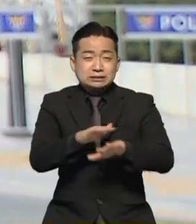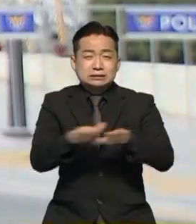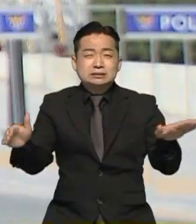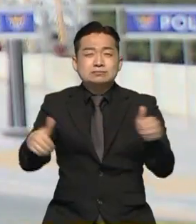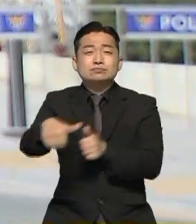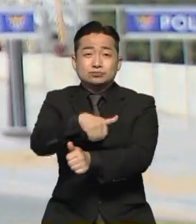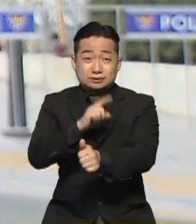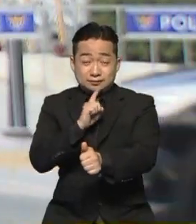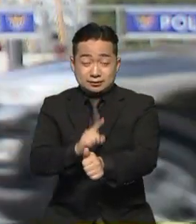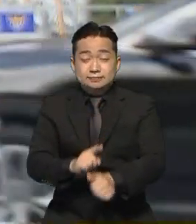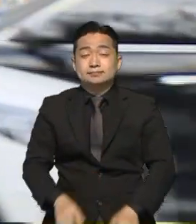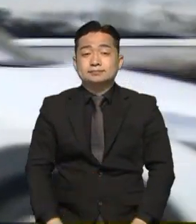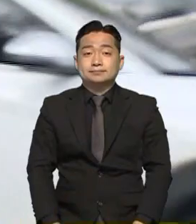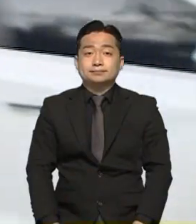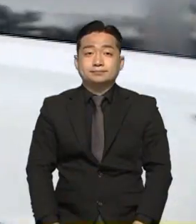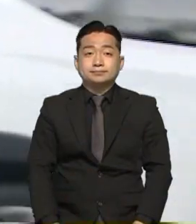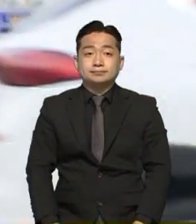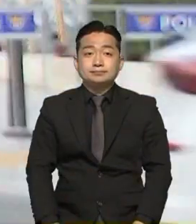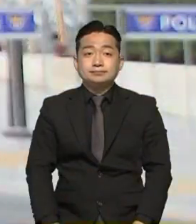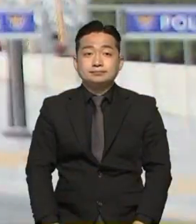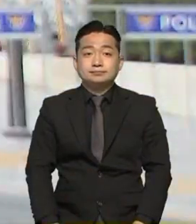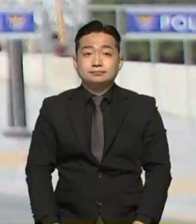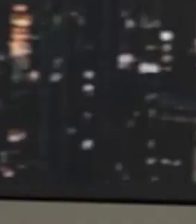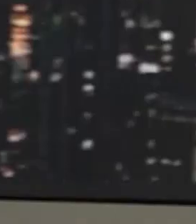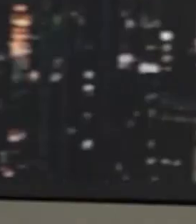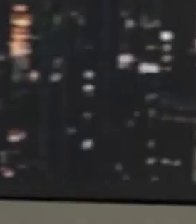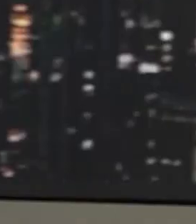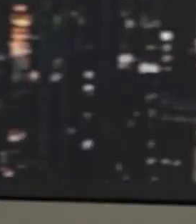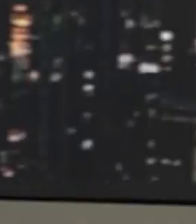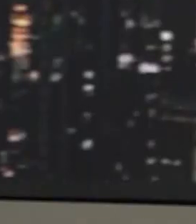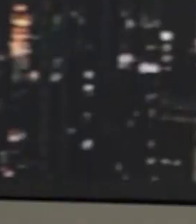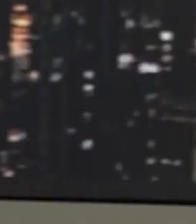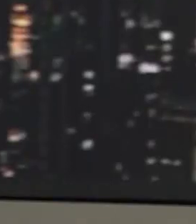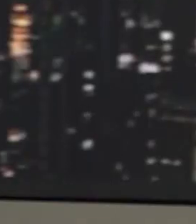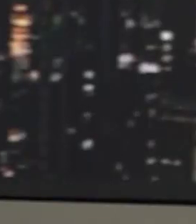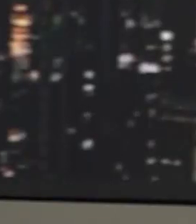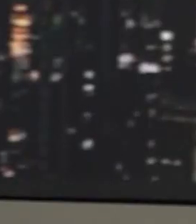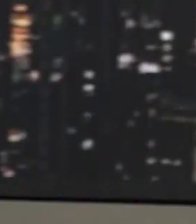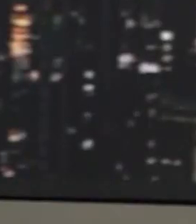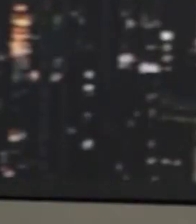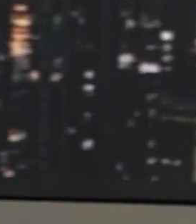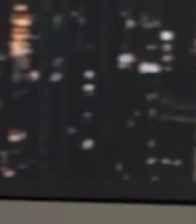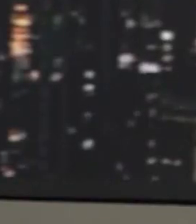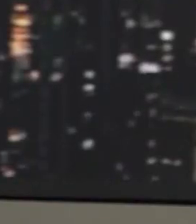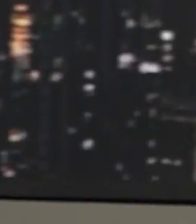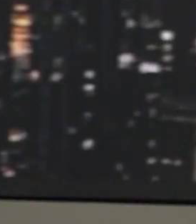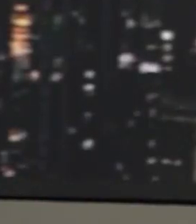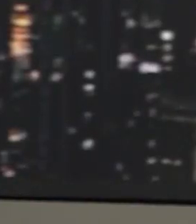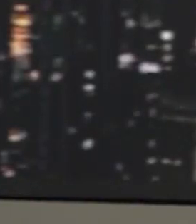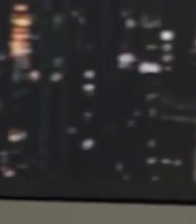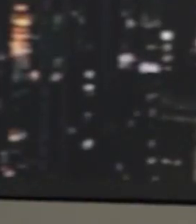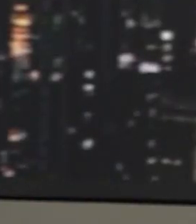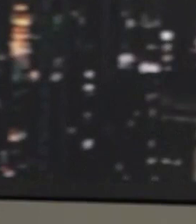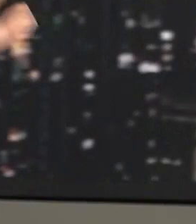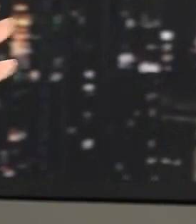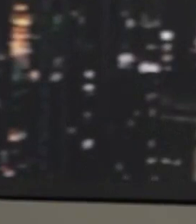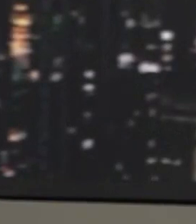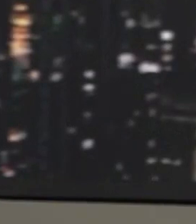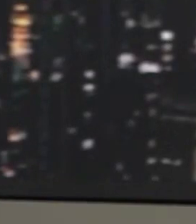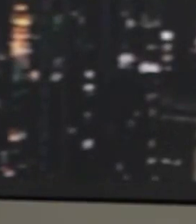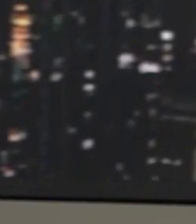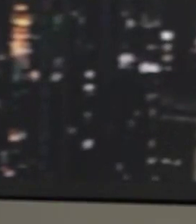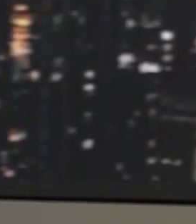분위기입니다. SBS 김영래입니다. 네, 안녕하십니까. 김현우입니다. 더 많은 뉴스와 라이브 이벤트를 보고 싶으시면